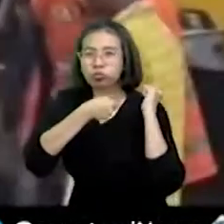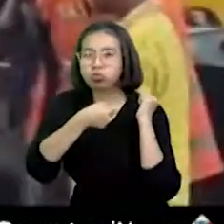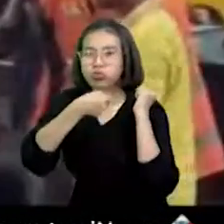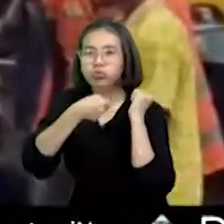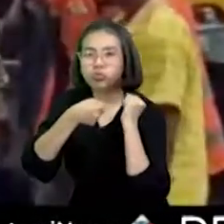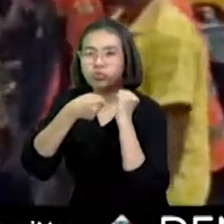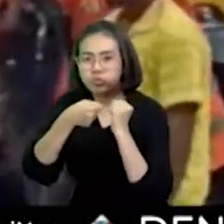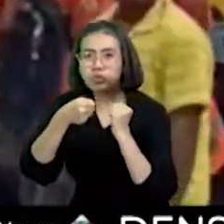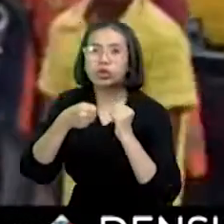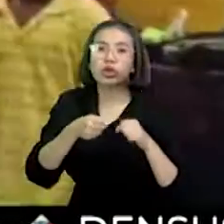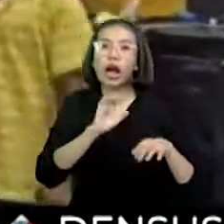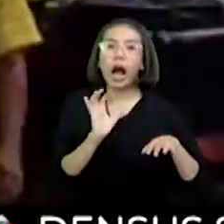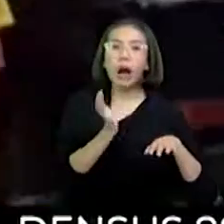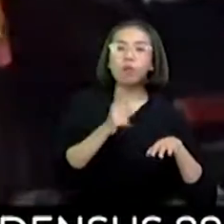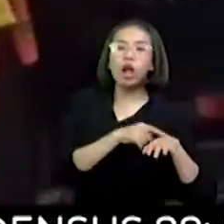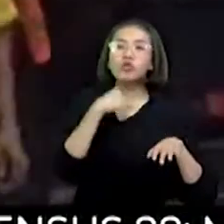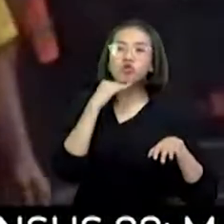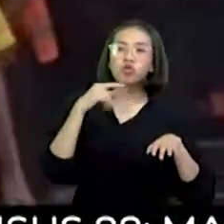lagi dijemput oleh ambulans lainnya.